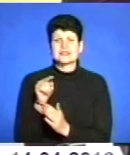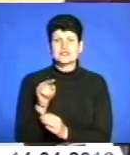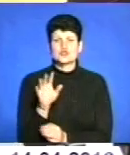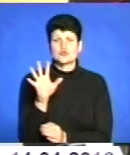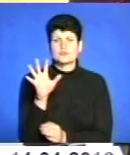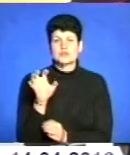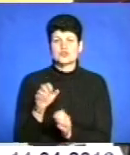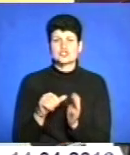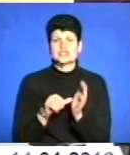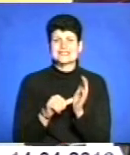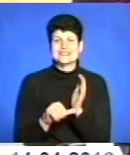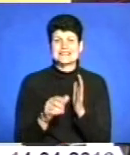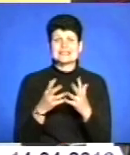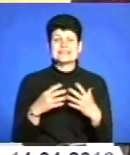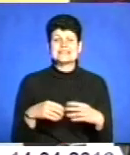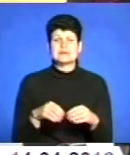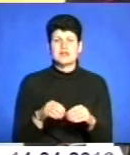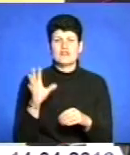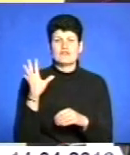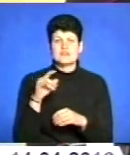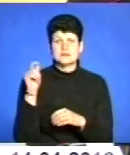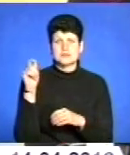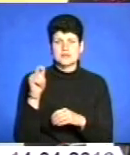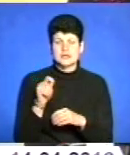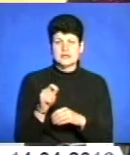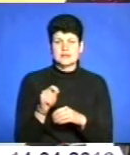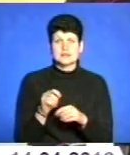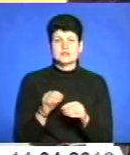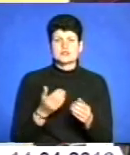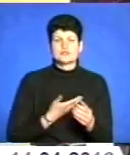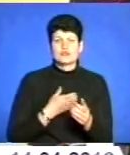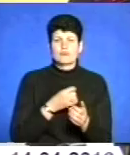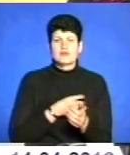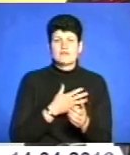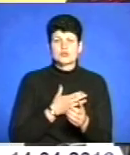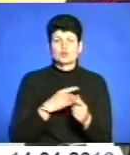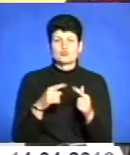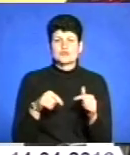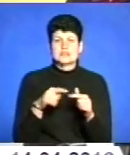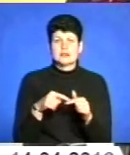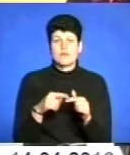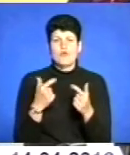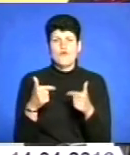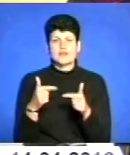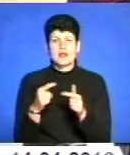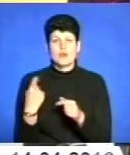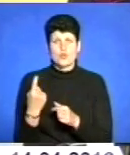1560 сімей. Всі прибулі тимчасово розміщені в приватному секторі, об'єктах соціального захисту або готелях області.